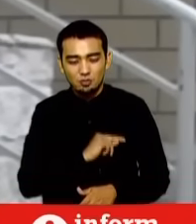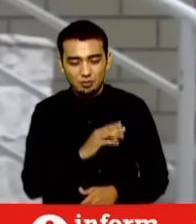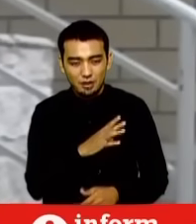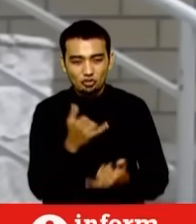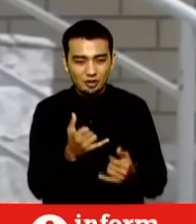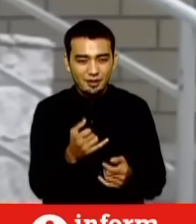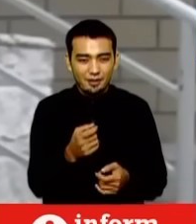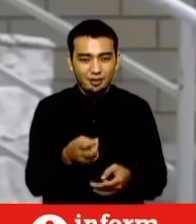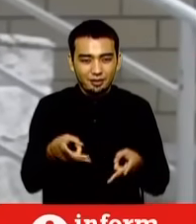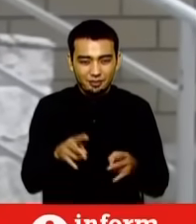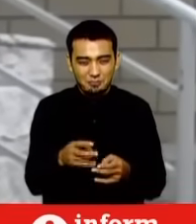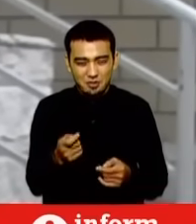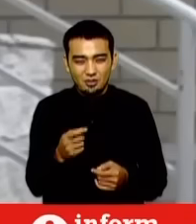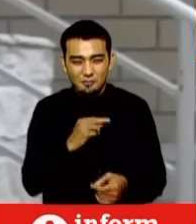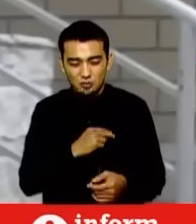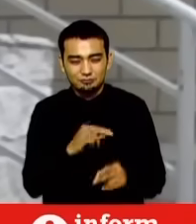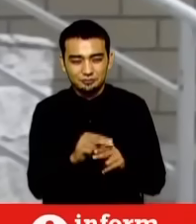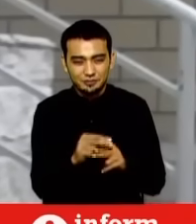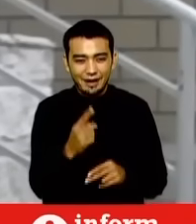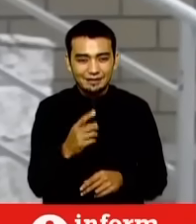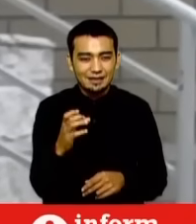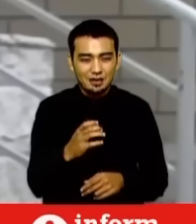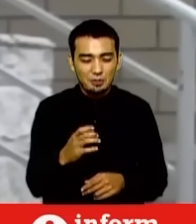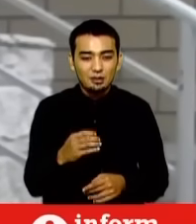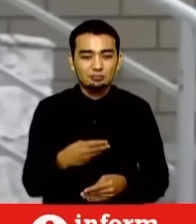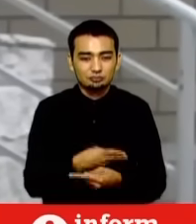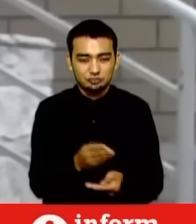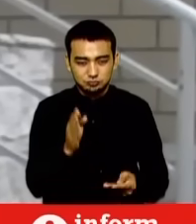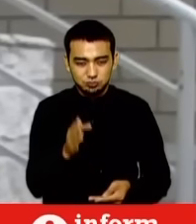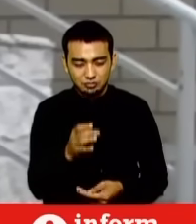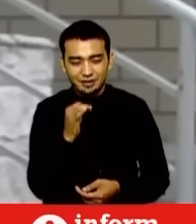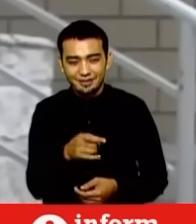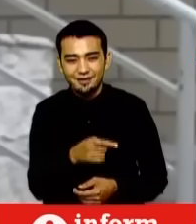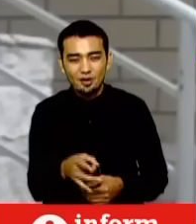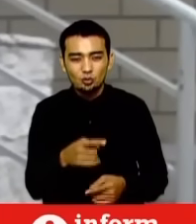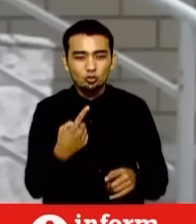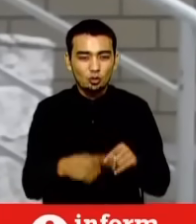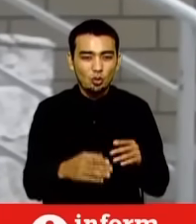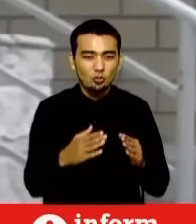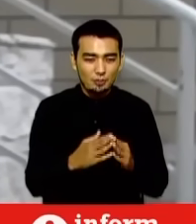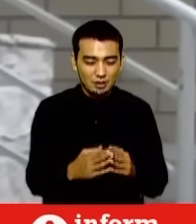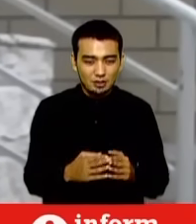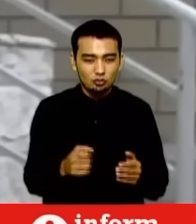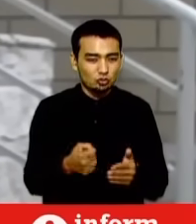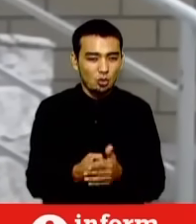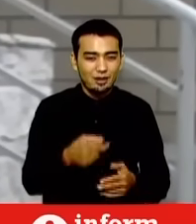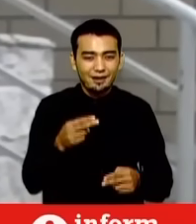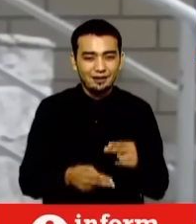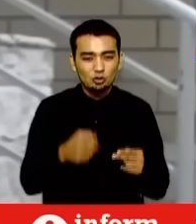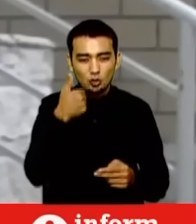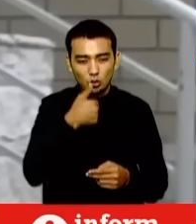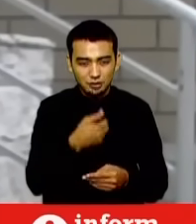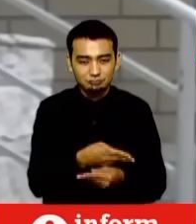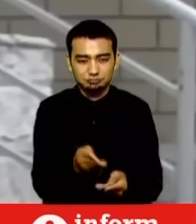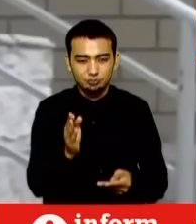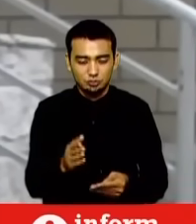ұсақ түйек жұмыстар қалды. Бір үйді 42 айында пайдалануға береміз. Ал осы аудандағы басқа үйге тұрғындар жыл соңына дейін кіреді. Монтажных работ